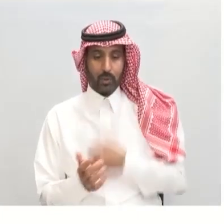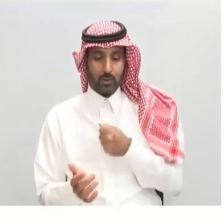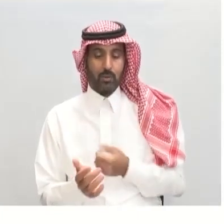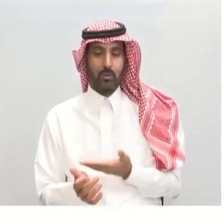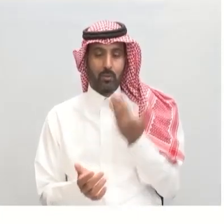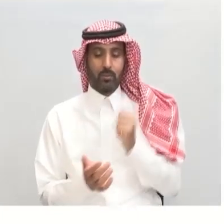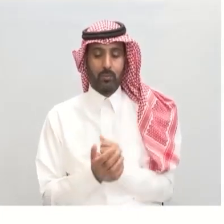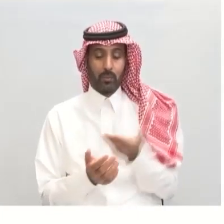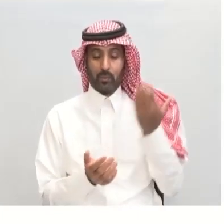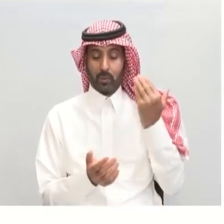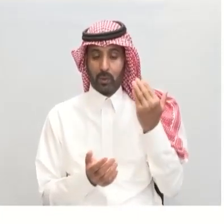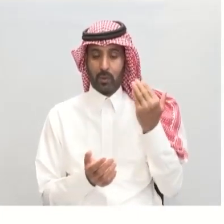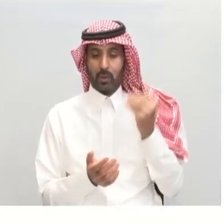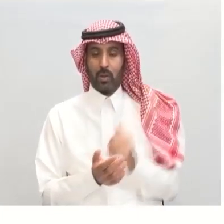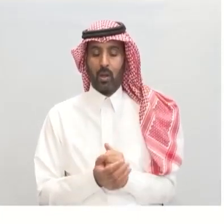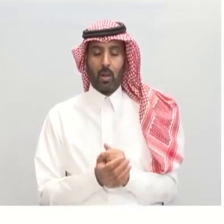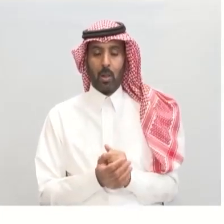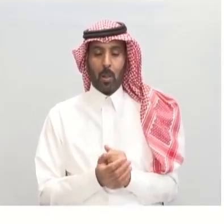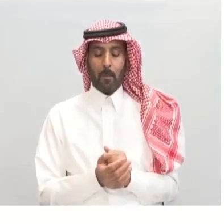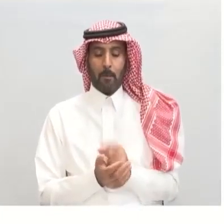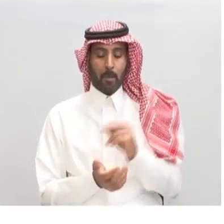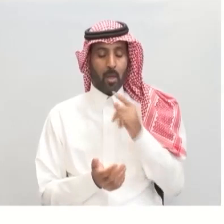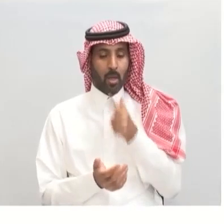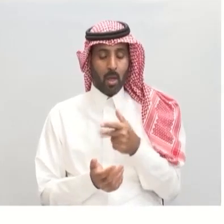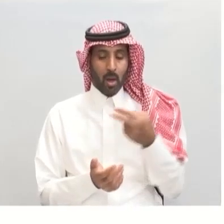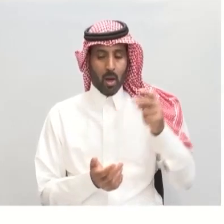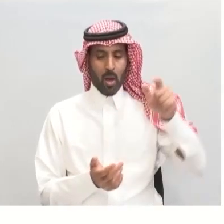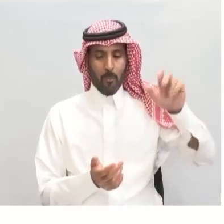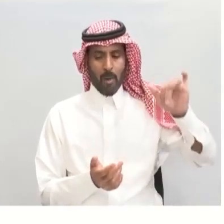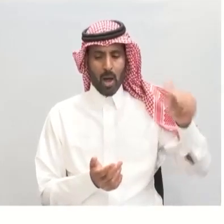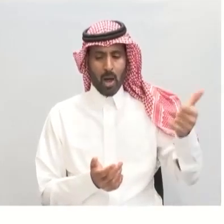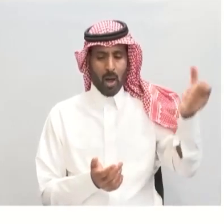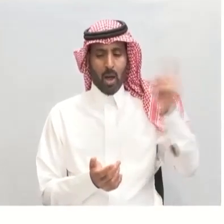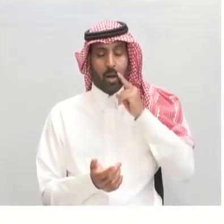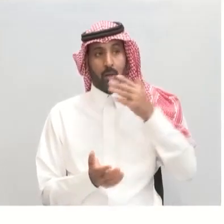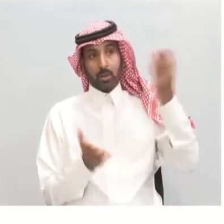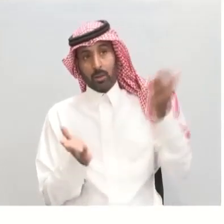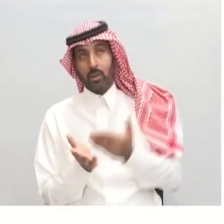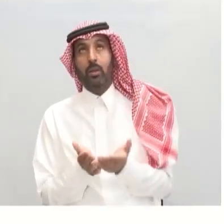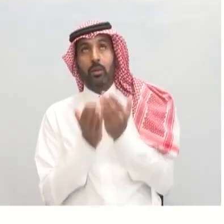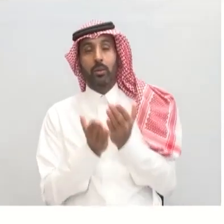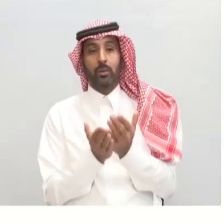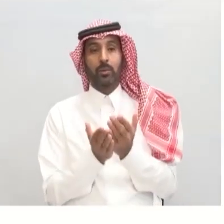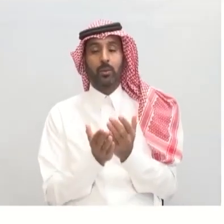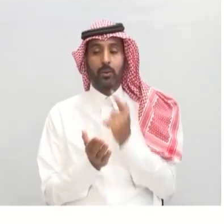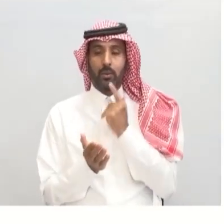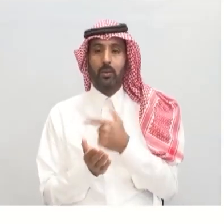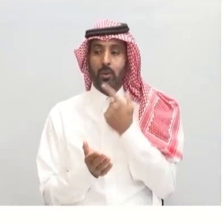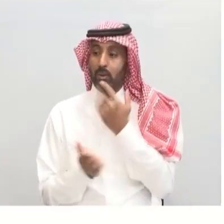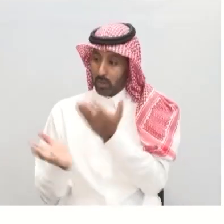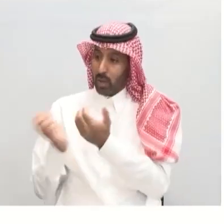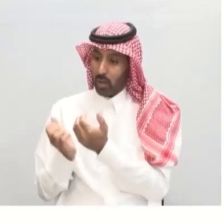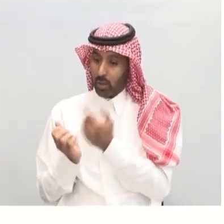والسلام كما اخبر عثمان بن عفان رضي الله عنه اذا انزل عليه الشيء يدعو بعض من كان